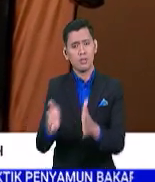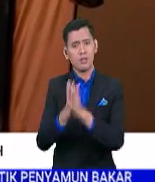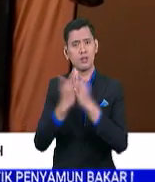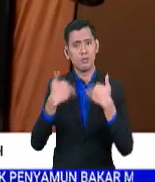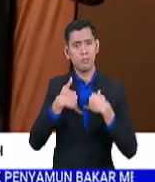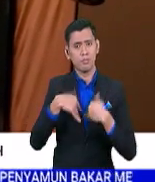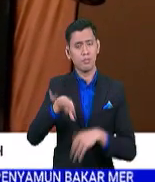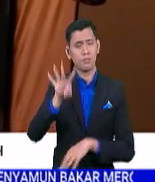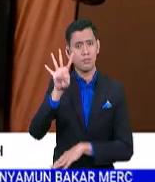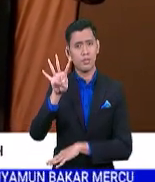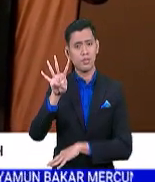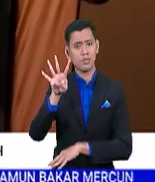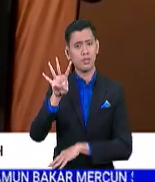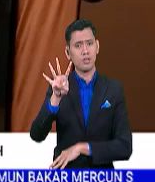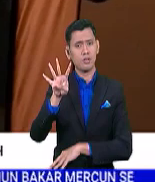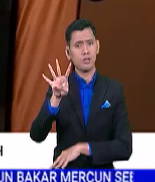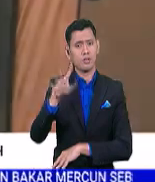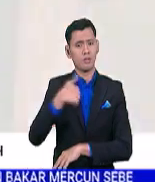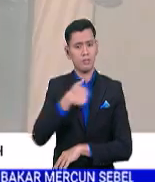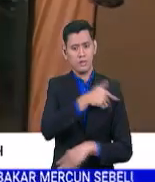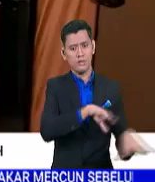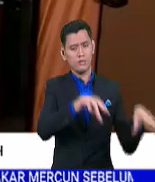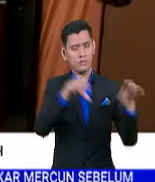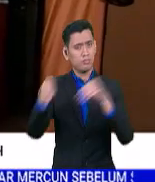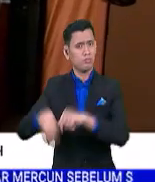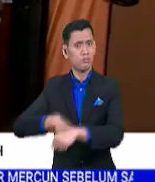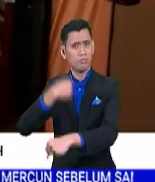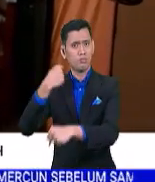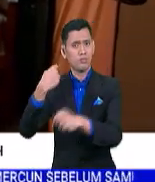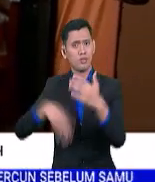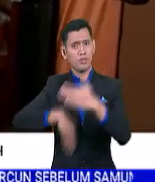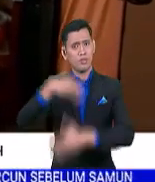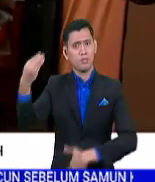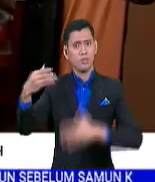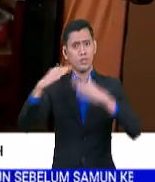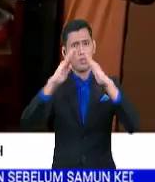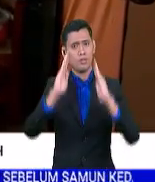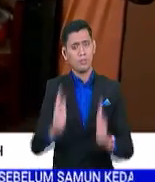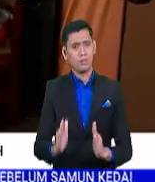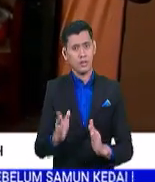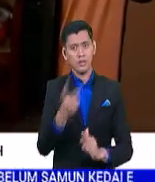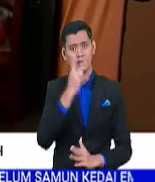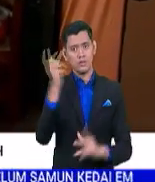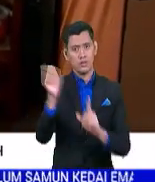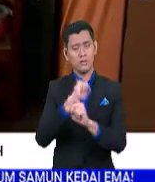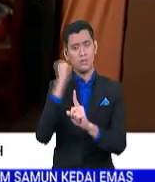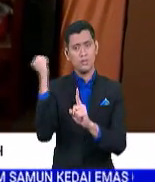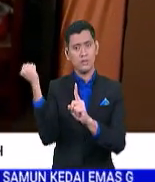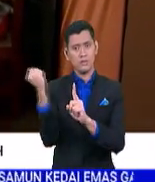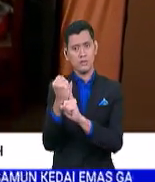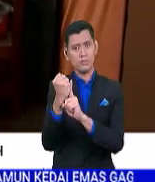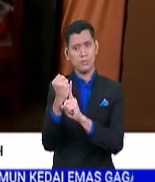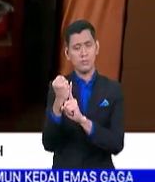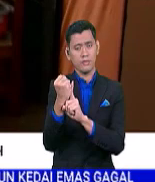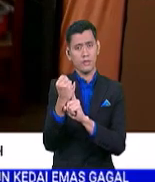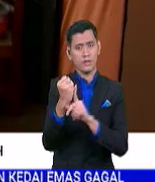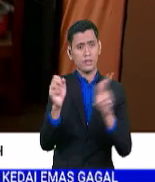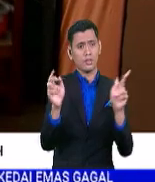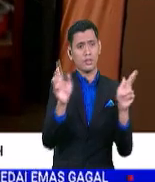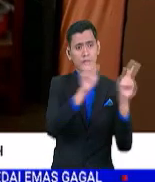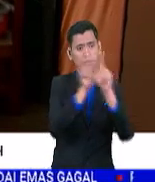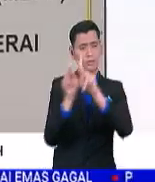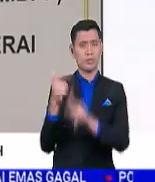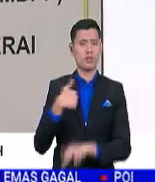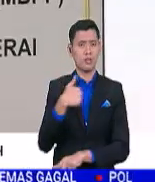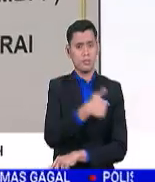4. Kami semua keluar lah pada rumah tu. Harap lepas ni keadaan sekarang dekat Kebun Baru tu lebih elok lah, tak tercemar